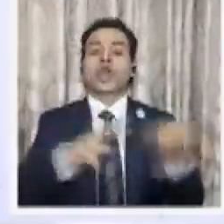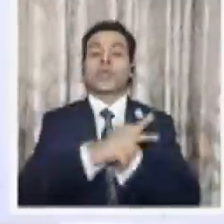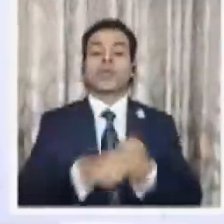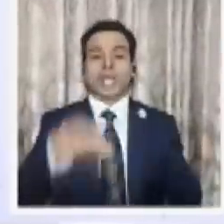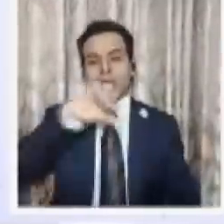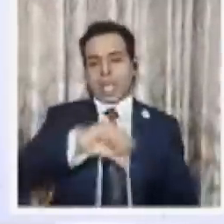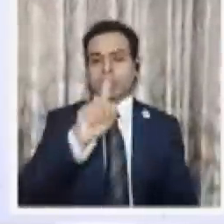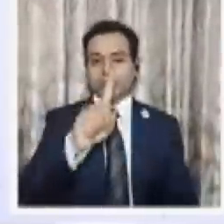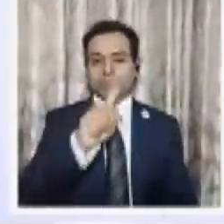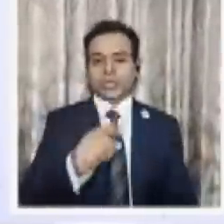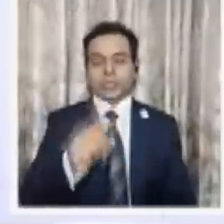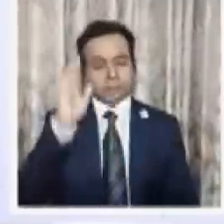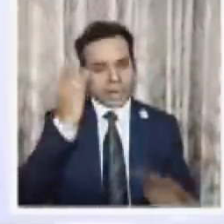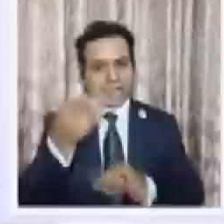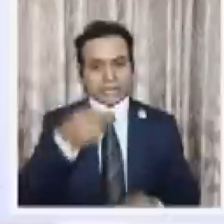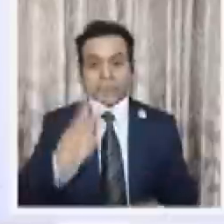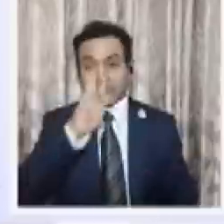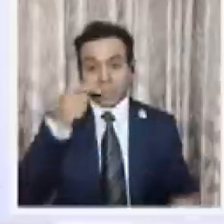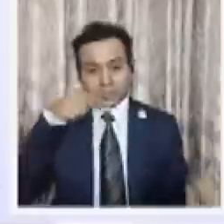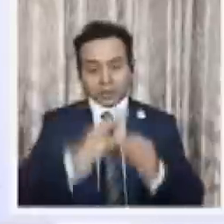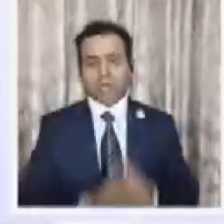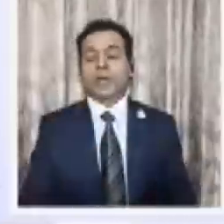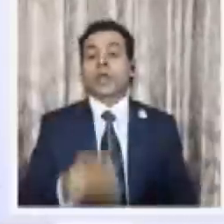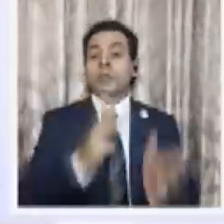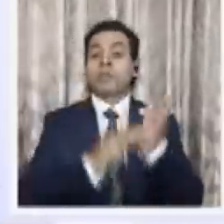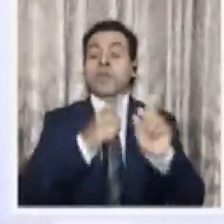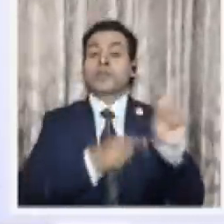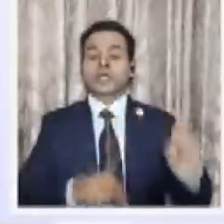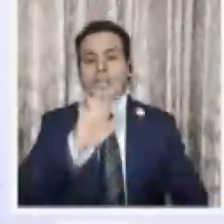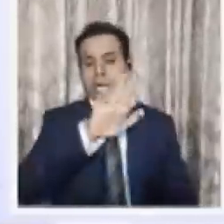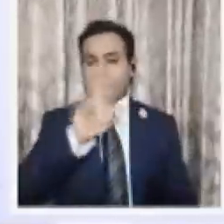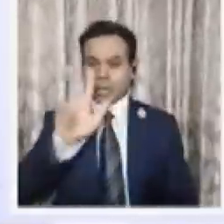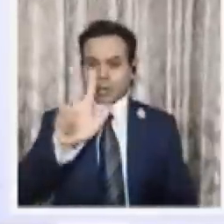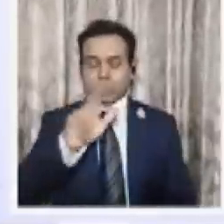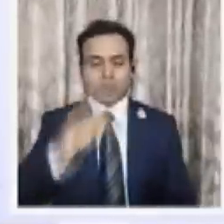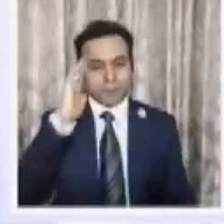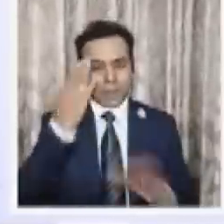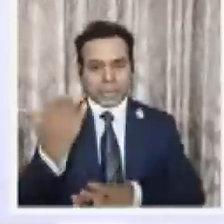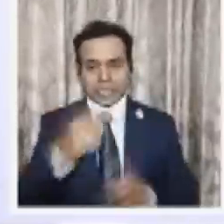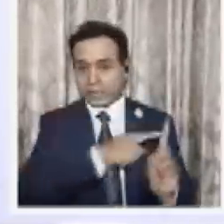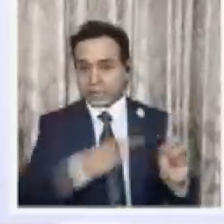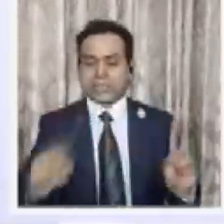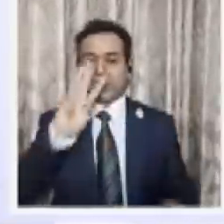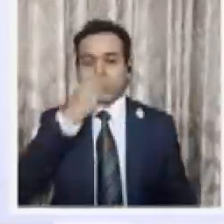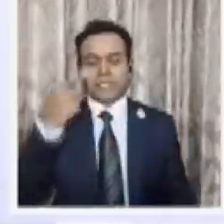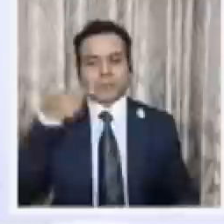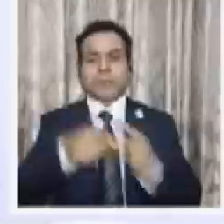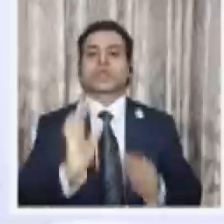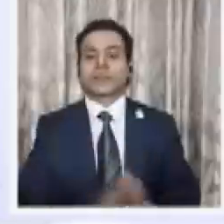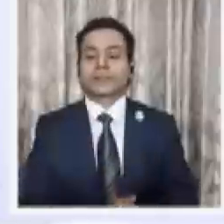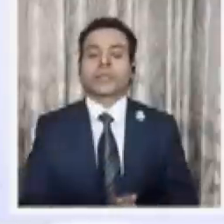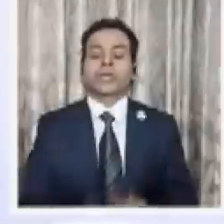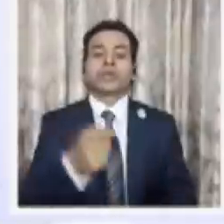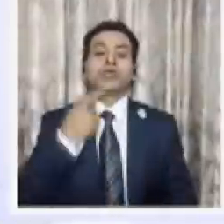3.69%, সিলেট 125 জন 4.61%, রংপুর 91 জন 3.36%,